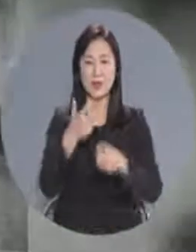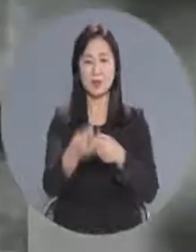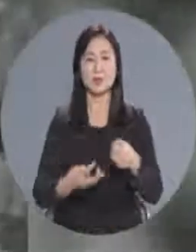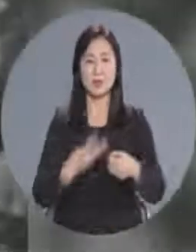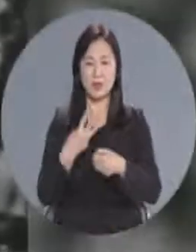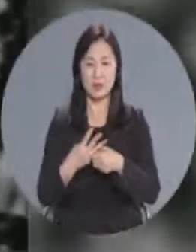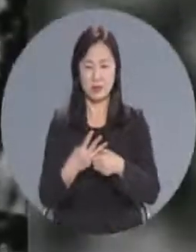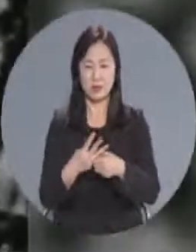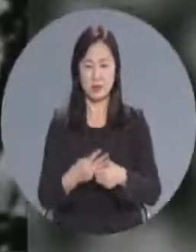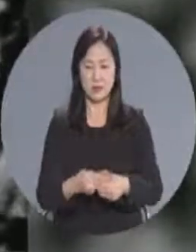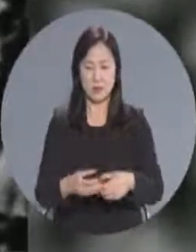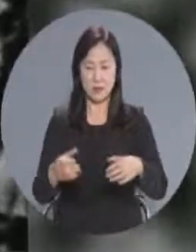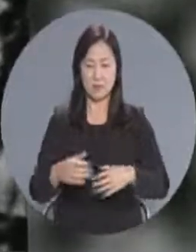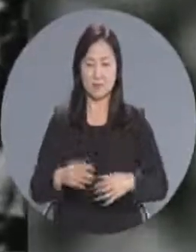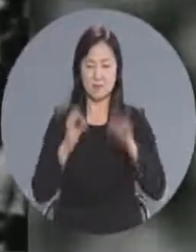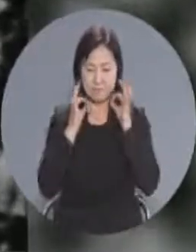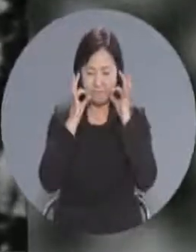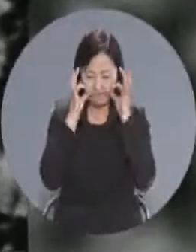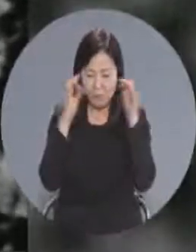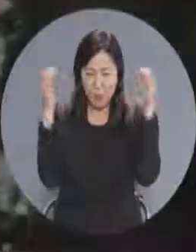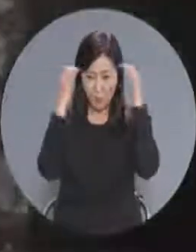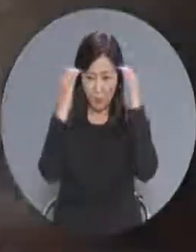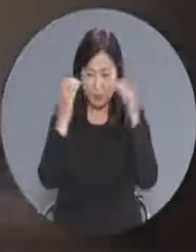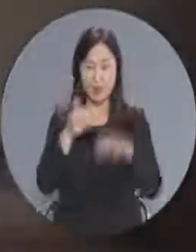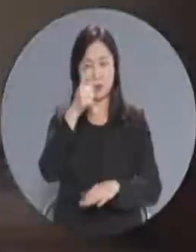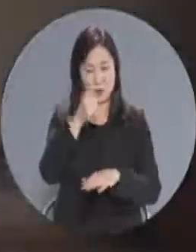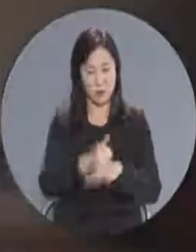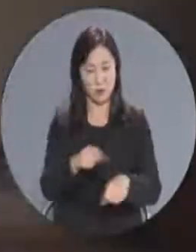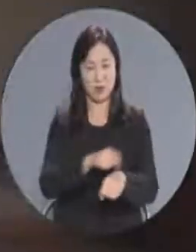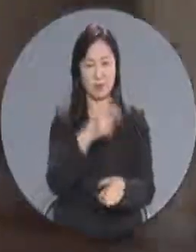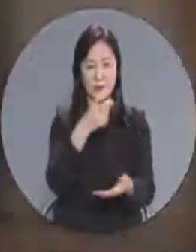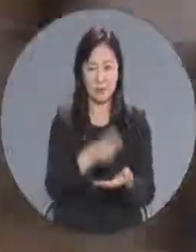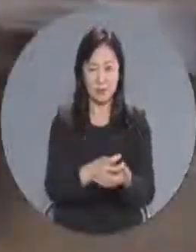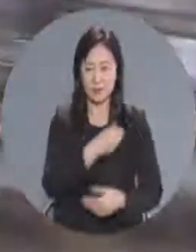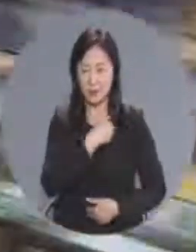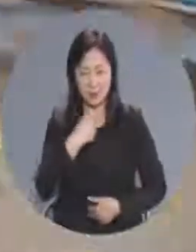가시밭길 끝에 비로소 시행을 앞둔 특별법이 만족할 성과를 얻을